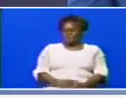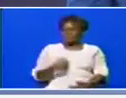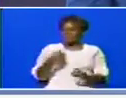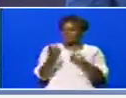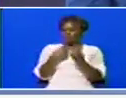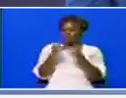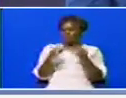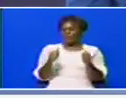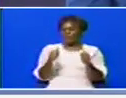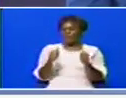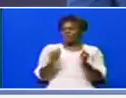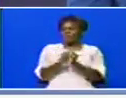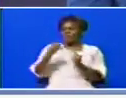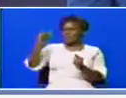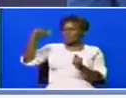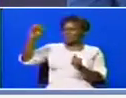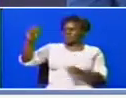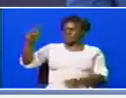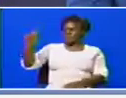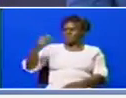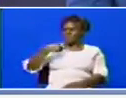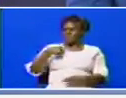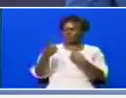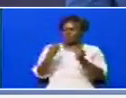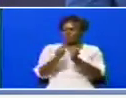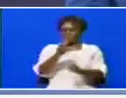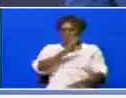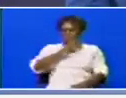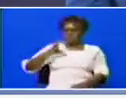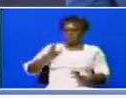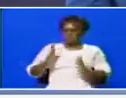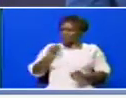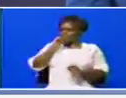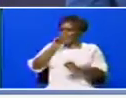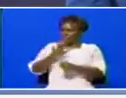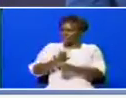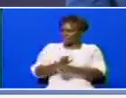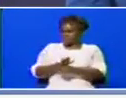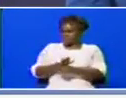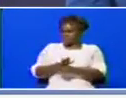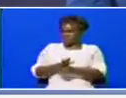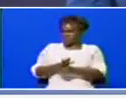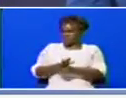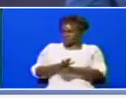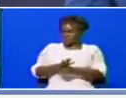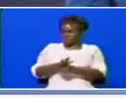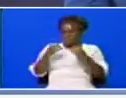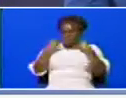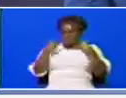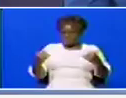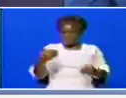Sijazungumza na wakale yote, lakini nimefanya udadisi wangu na wale makamishna pale chini wakanihakikishia kwamba kulingana na taarifa ambazo tumepokea